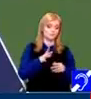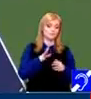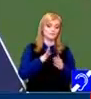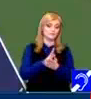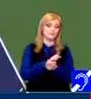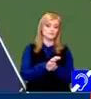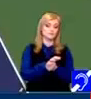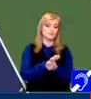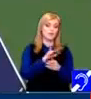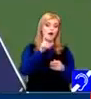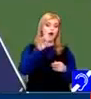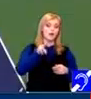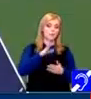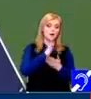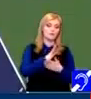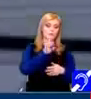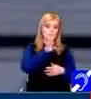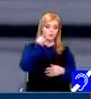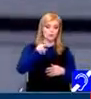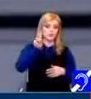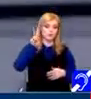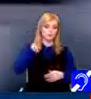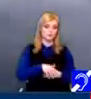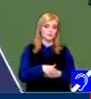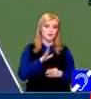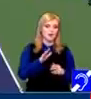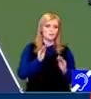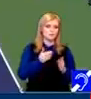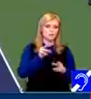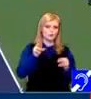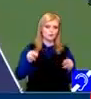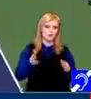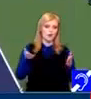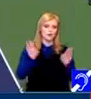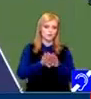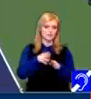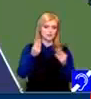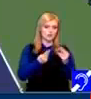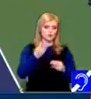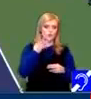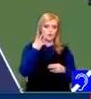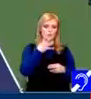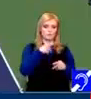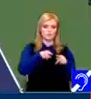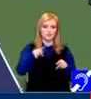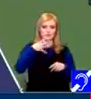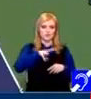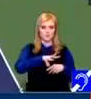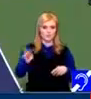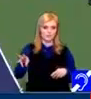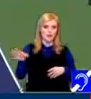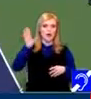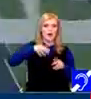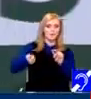cu serviciul câștigat. Halep a avut 4-2 pe tabelă și cu puțin noroc a închis setul la 6-4 în 40 de minute. Scenariul